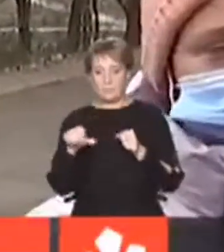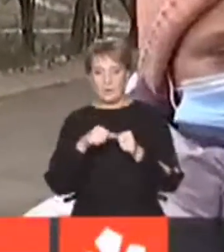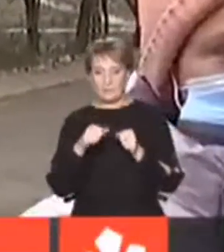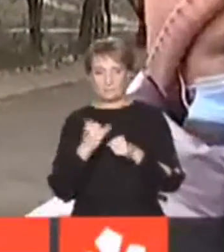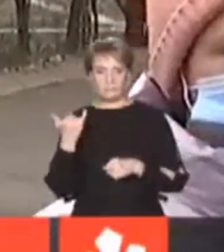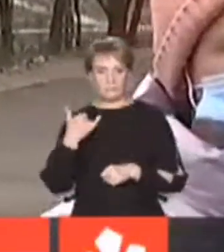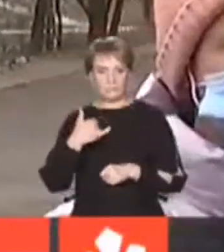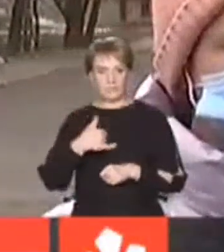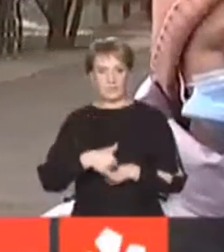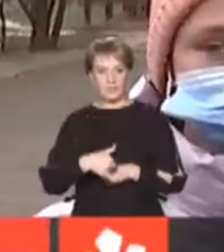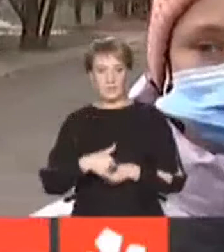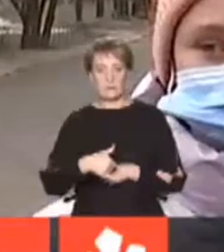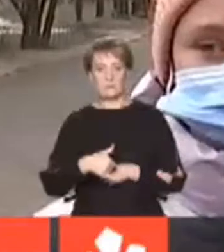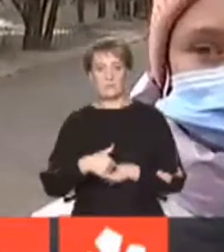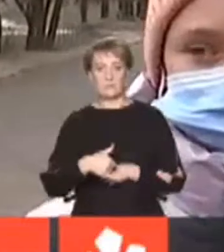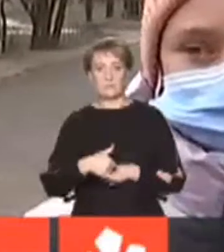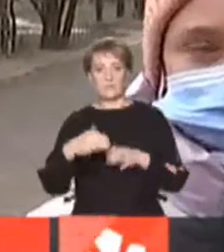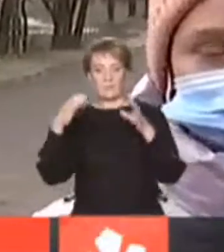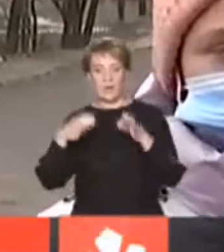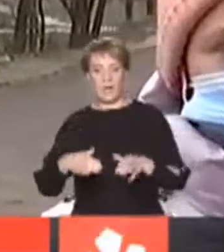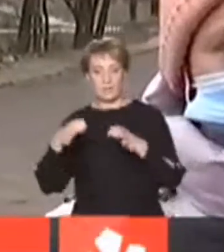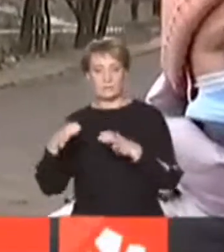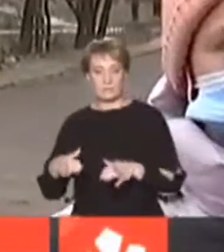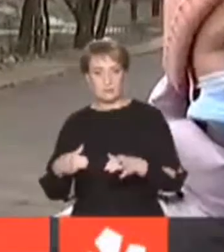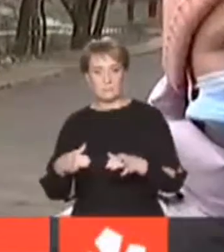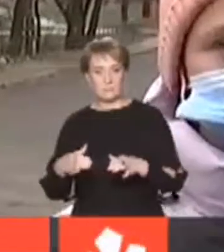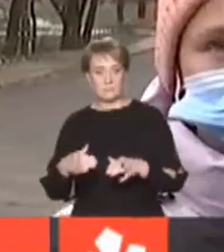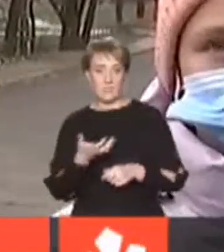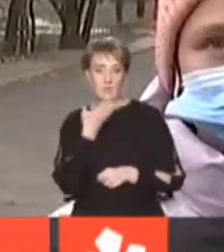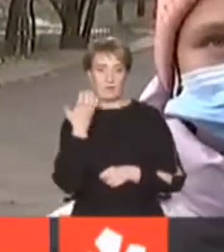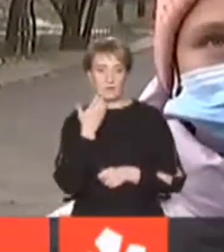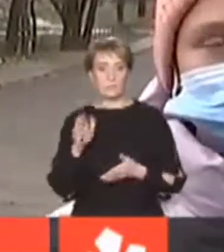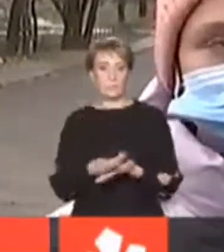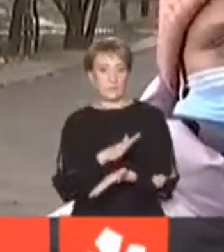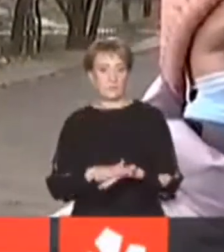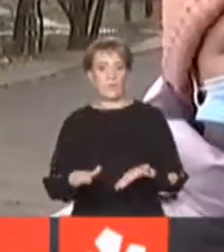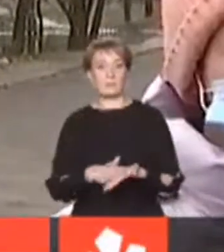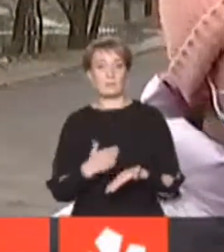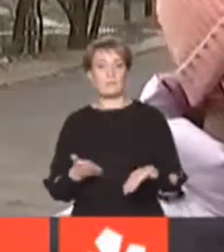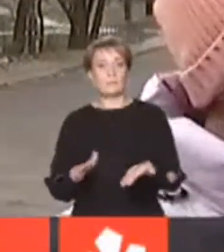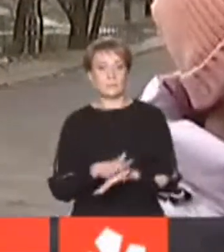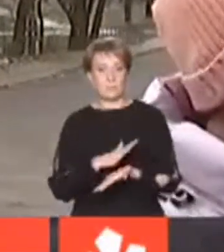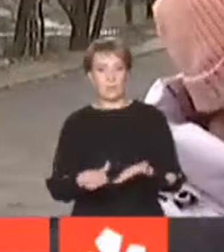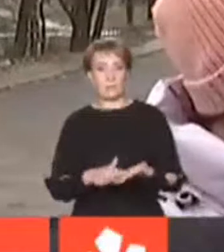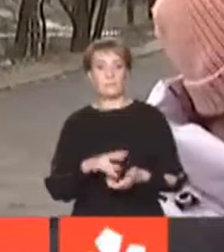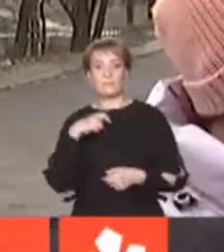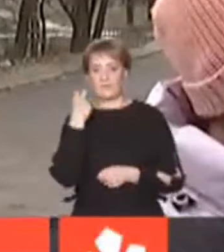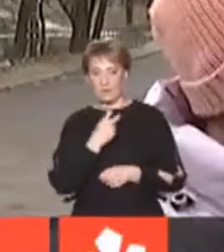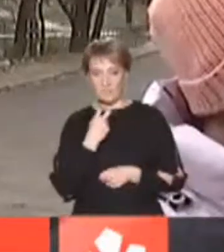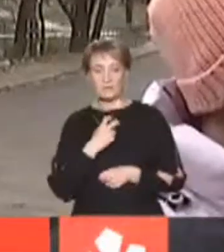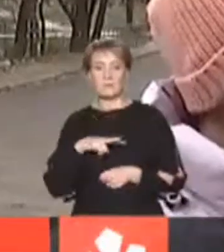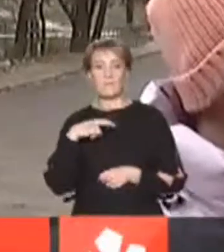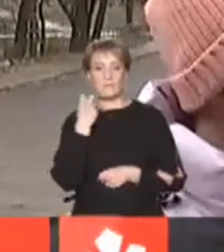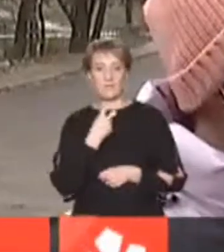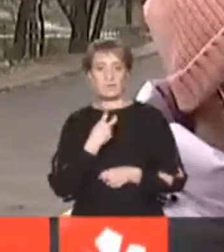машинне масло. В самодільні котли їх заливають і гріються. Бесплатно? Бесплатно. Воняє?